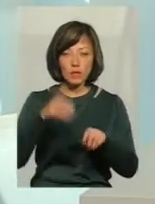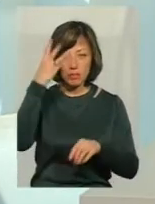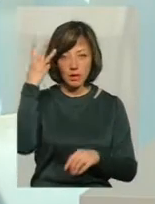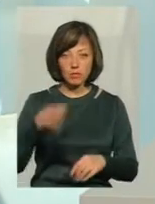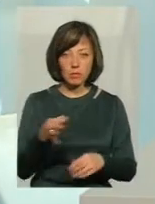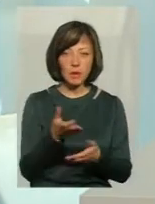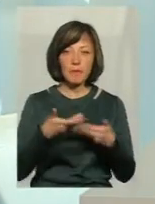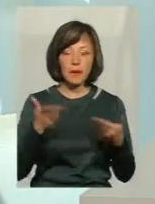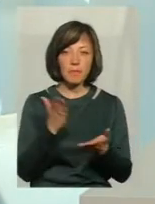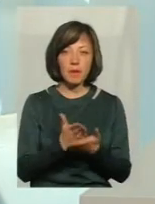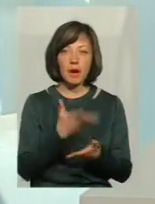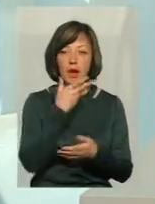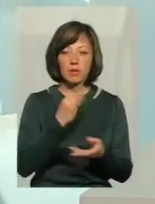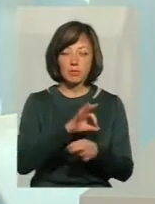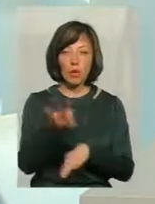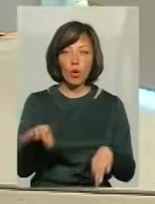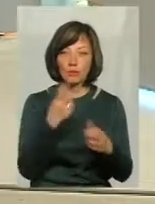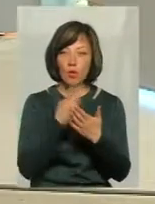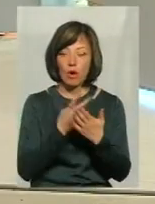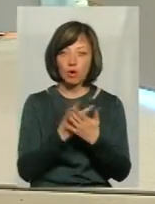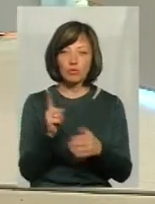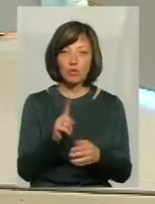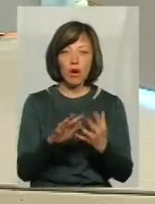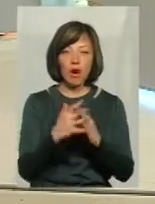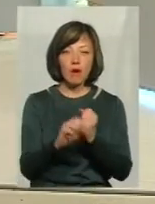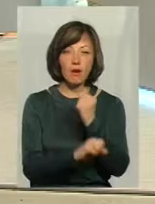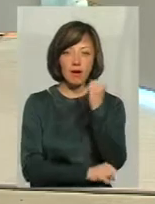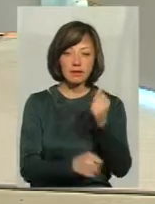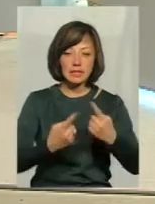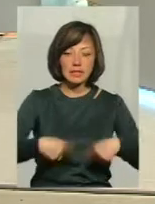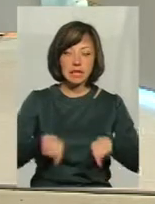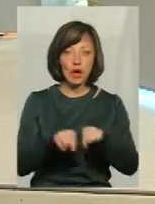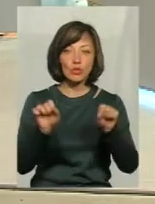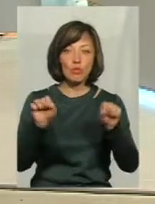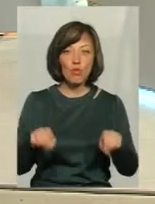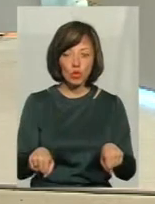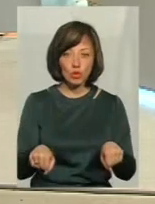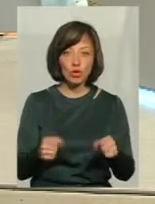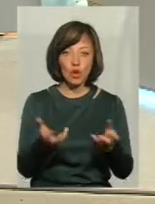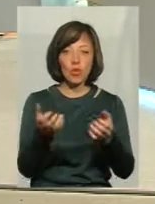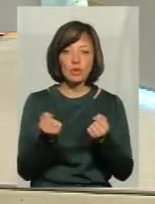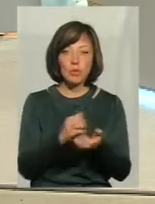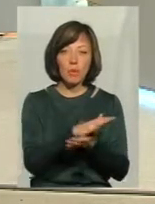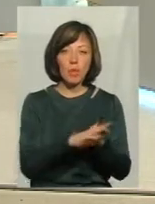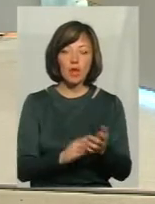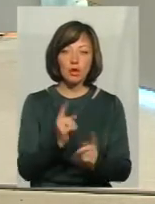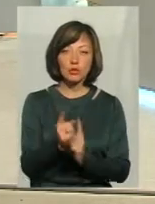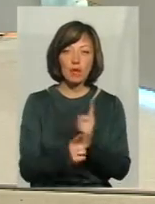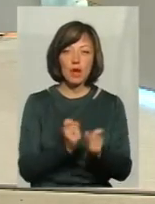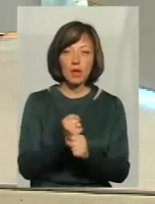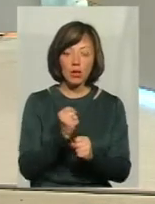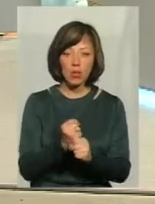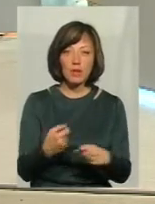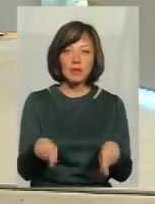маємо гарні проекти, які демонструють те, що аграрний сектор там може отримати подальшу переробку і таким